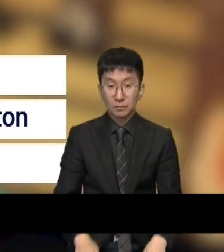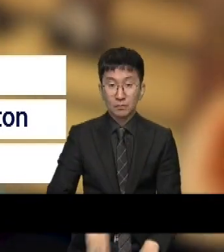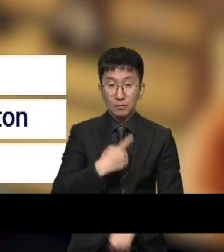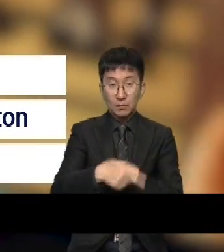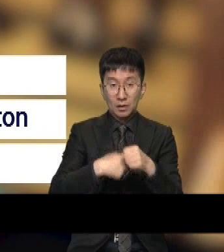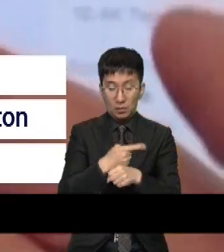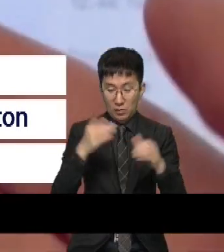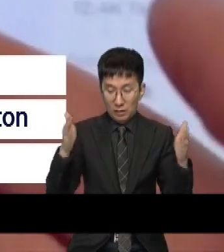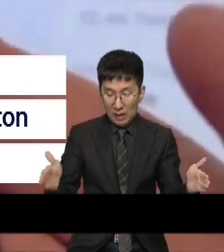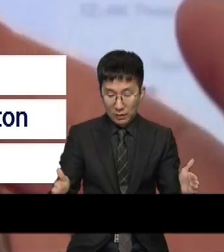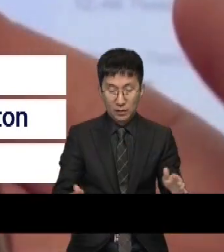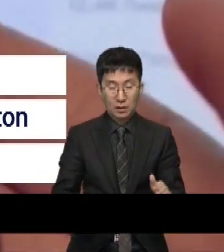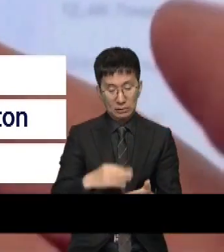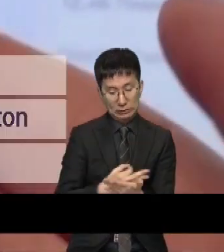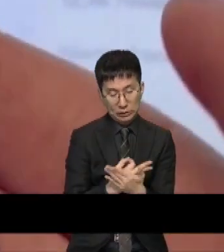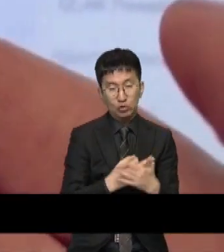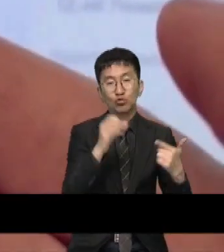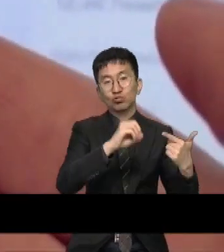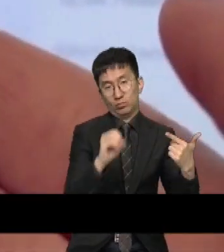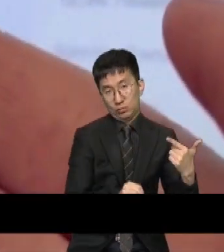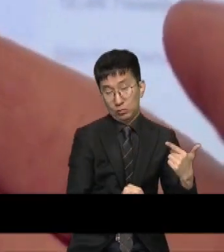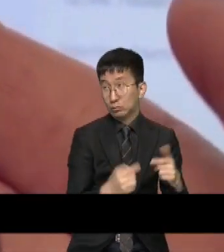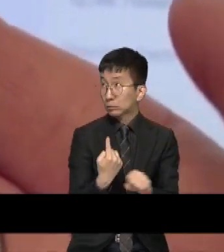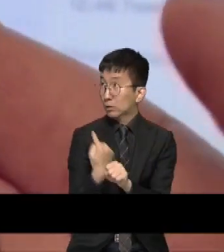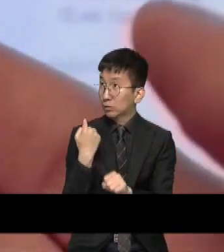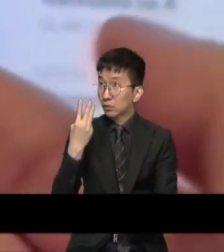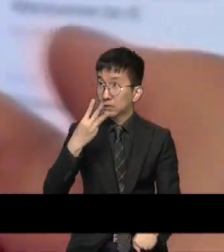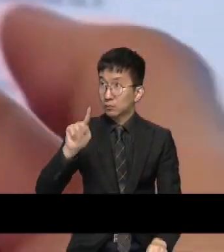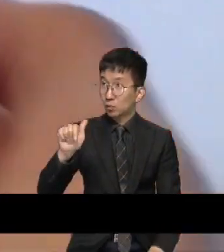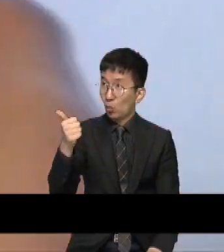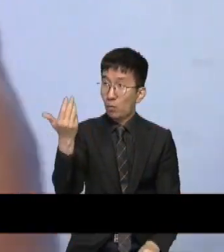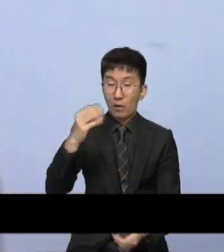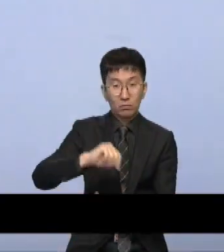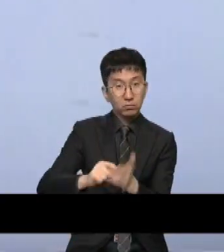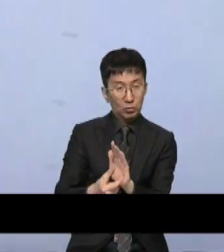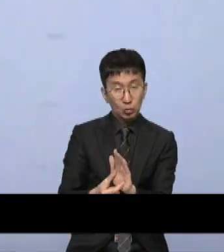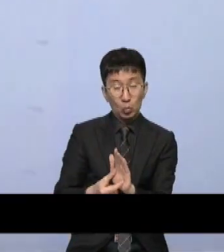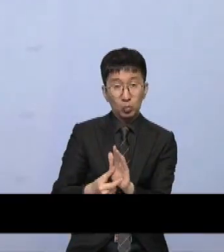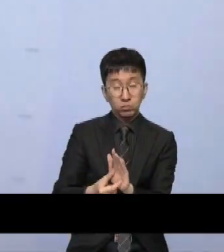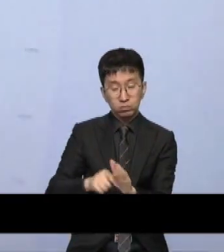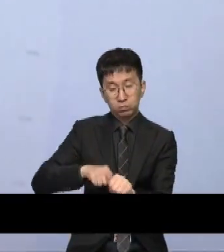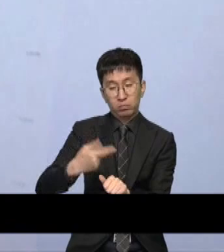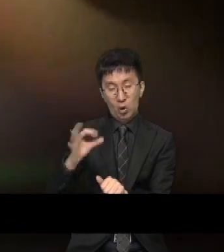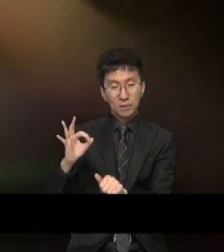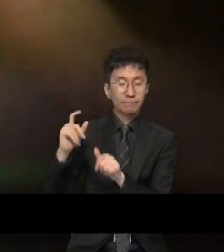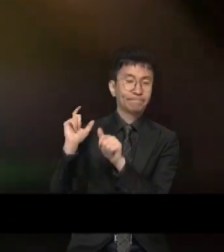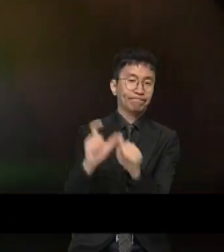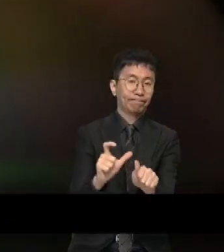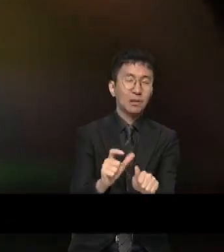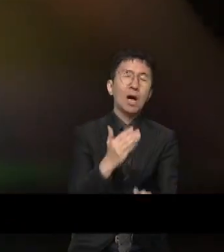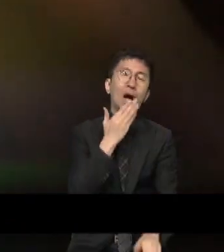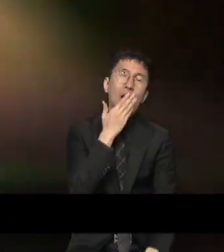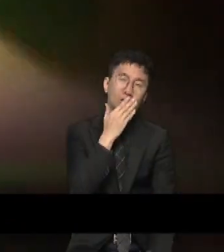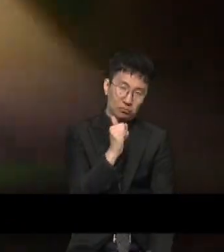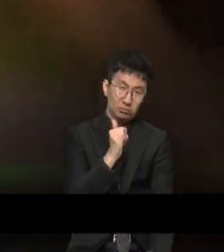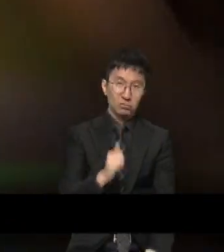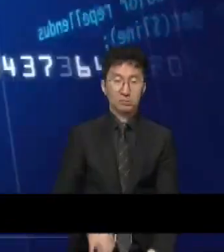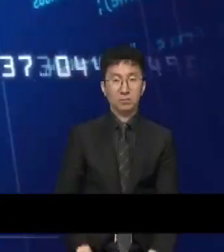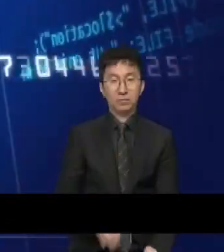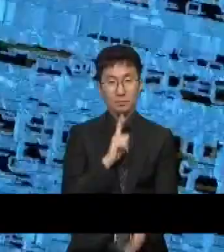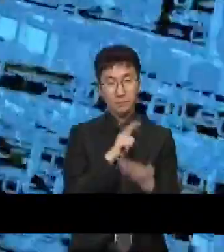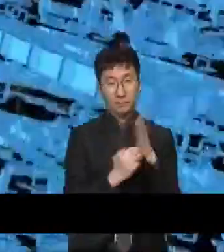최대 6%, X의 경우 지난해 기준 3,500억 원가량의 벌금을 맞을 수 있다고 경고했습니다.